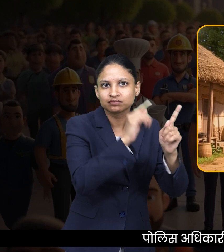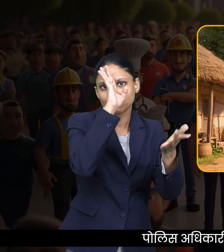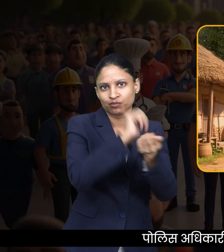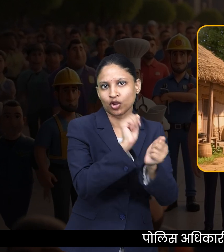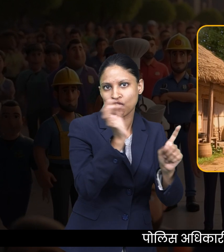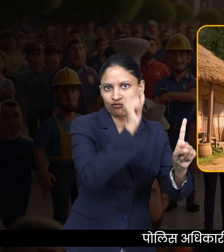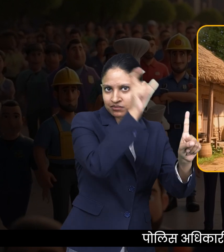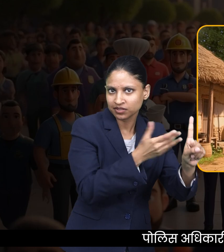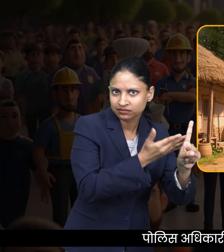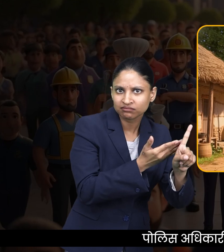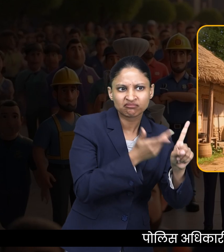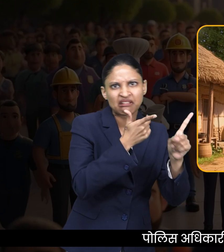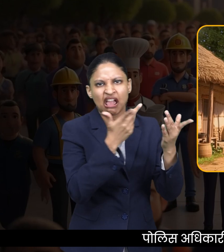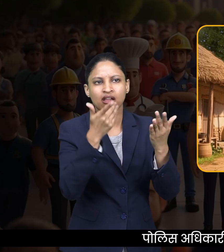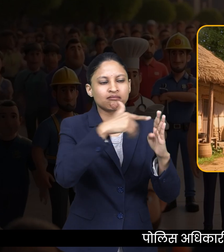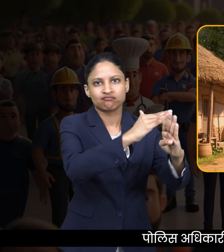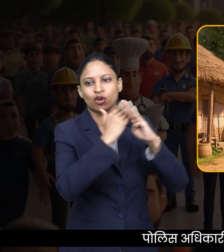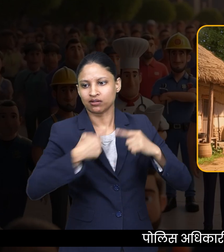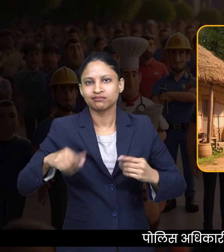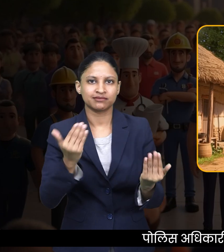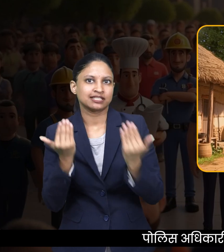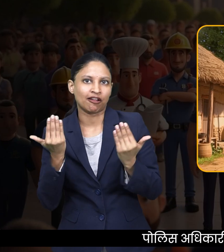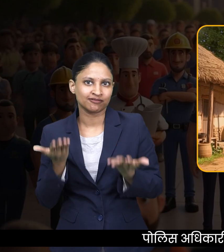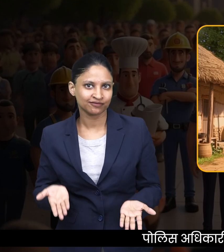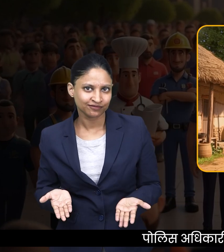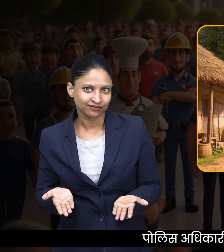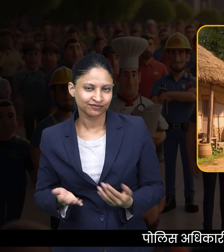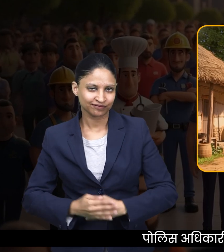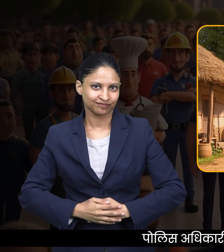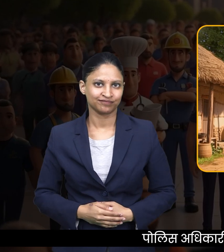पोलीस अधिकारी आम्हाला सुरक्षित ठेवतो.